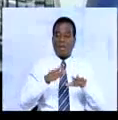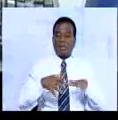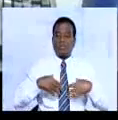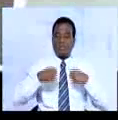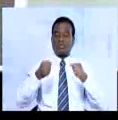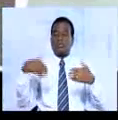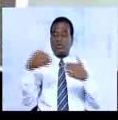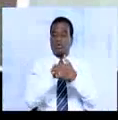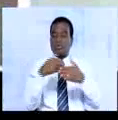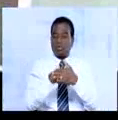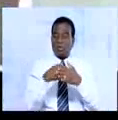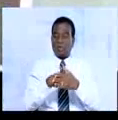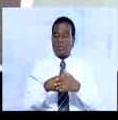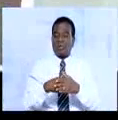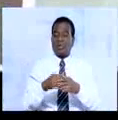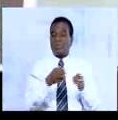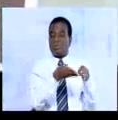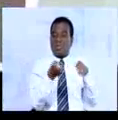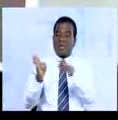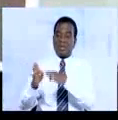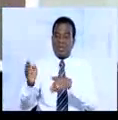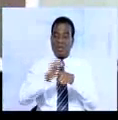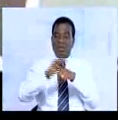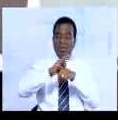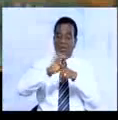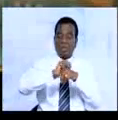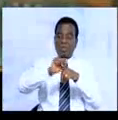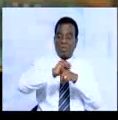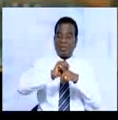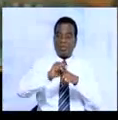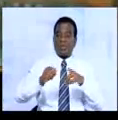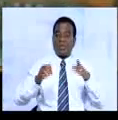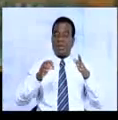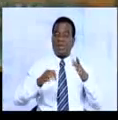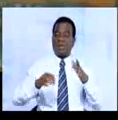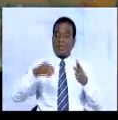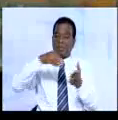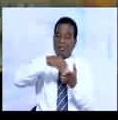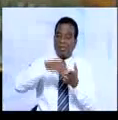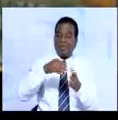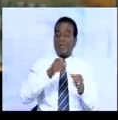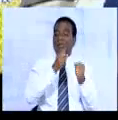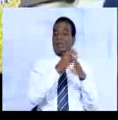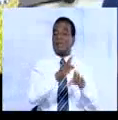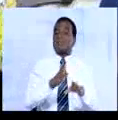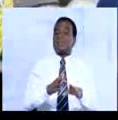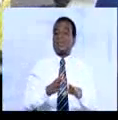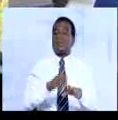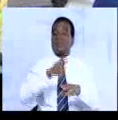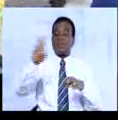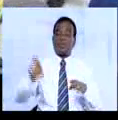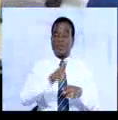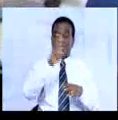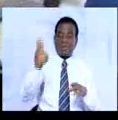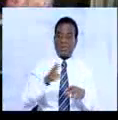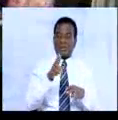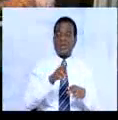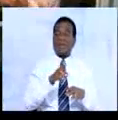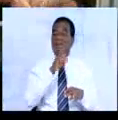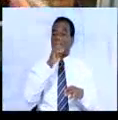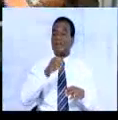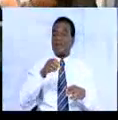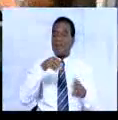nouvelle manière de pratiquer la médecine. Déjà utilisée par certains professionnels de la santé sans le savoir, la cybersanté n'est rien d'autre que